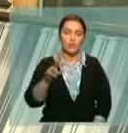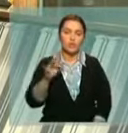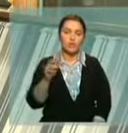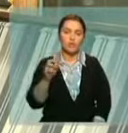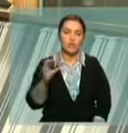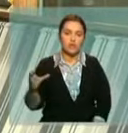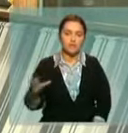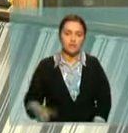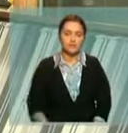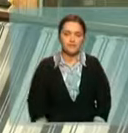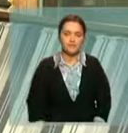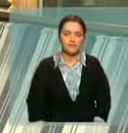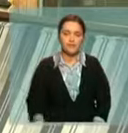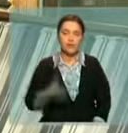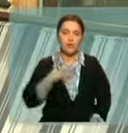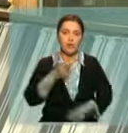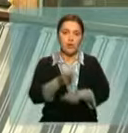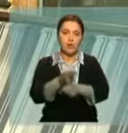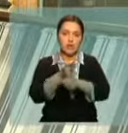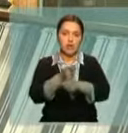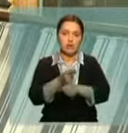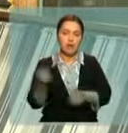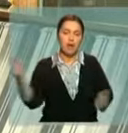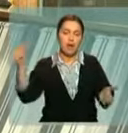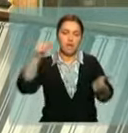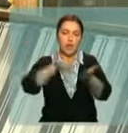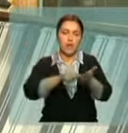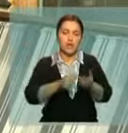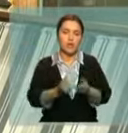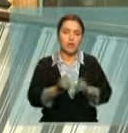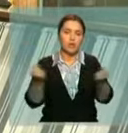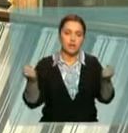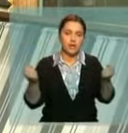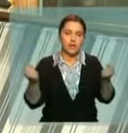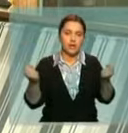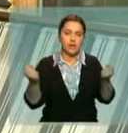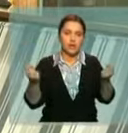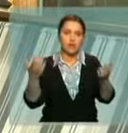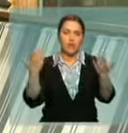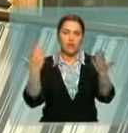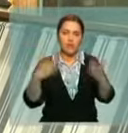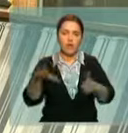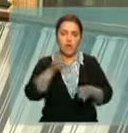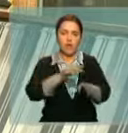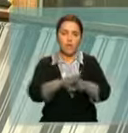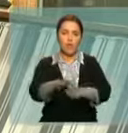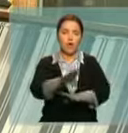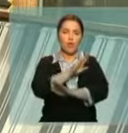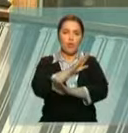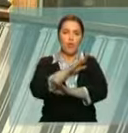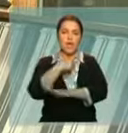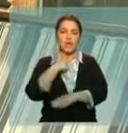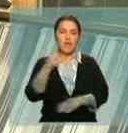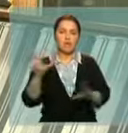освобождать. И в мой танк попала бомба, контузила. Весь экипаж погиб, я